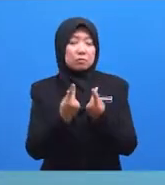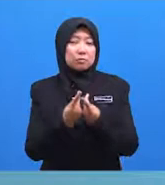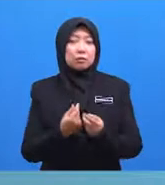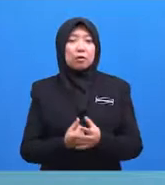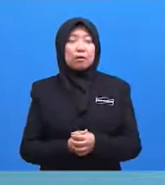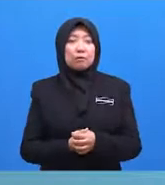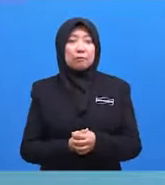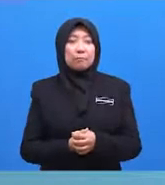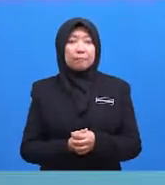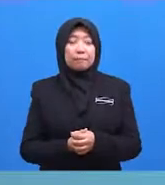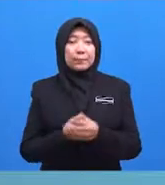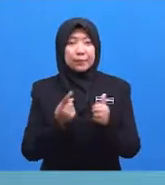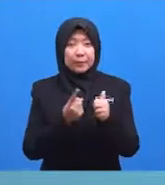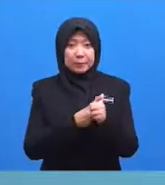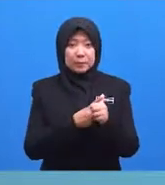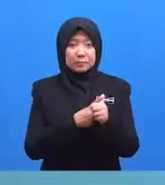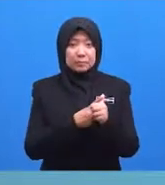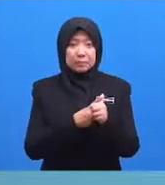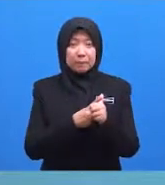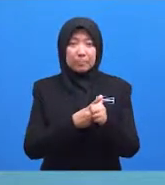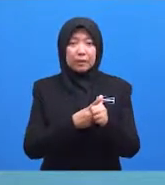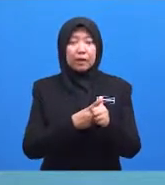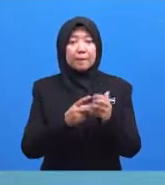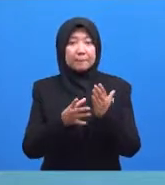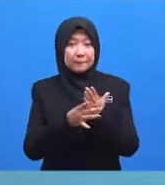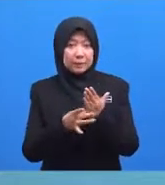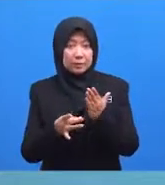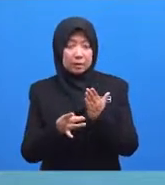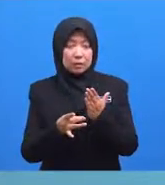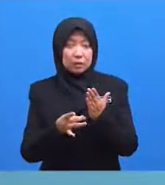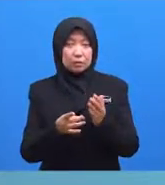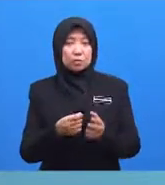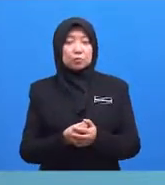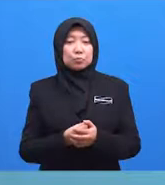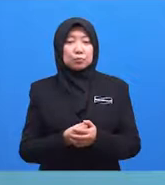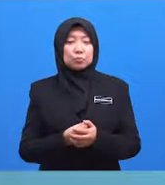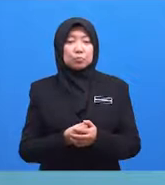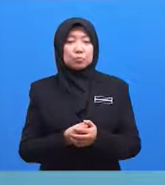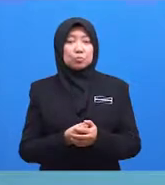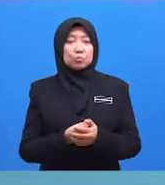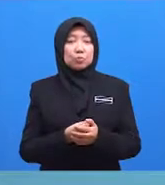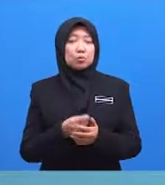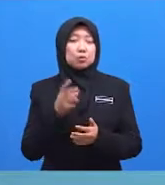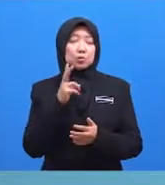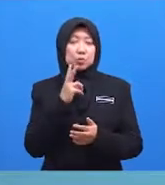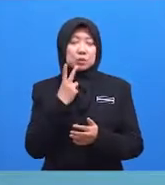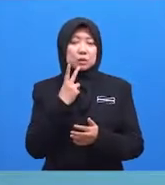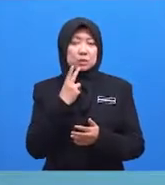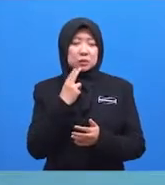kategori, iaitu yang pertama, dressing minyak dan cuka, iaitu dressing yang paling